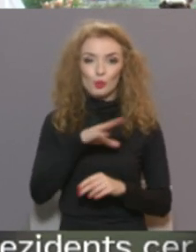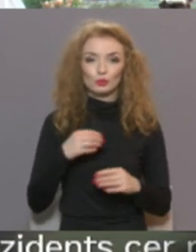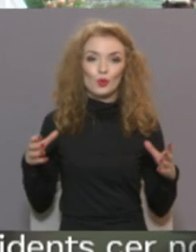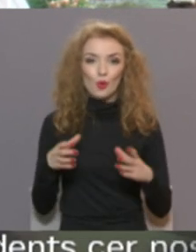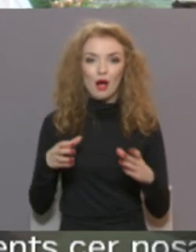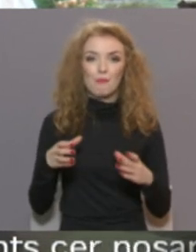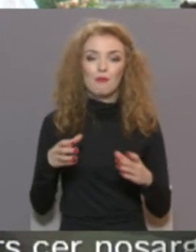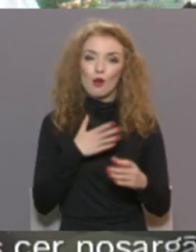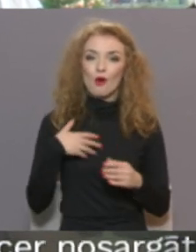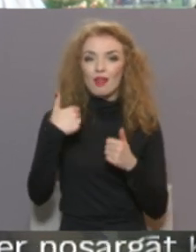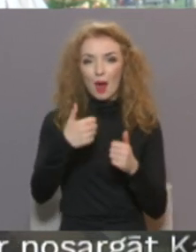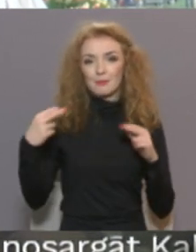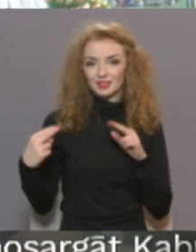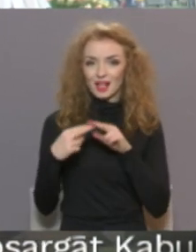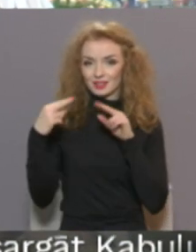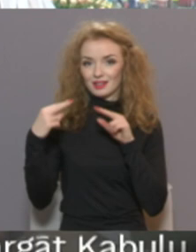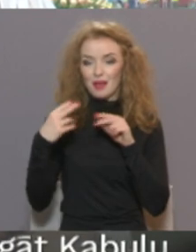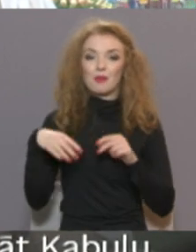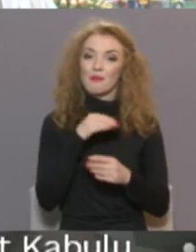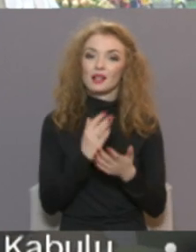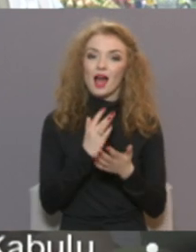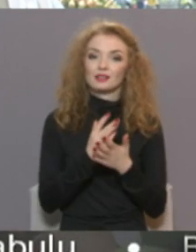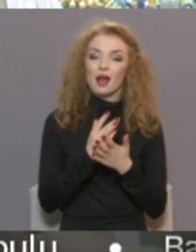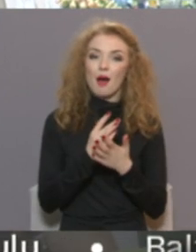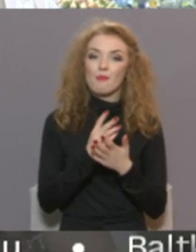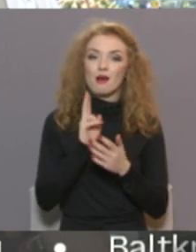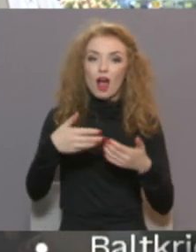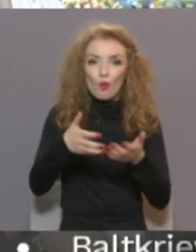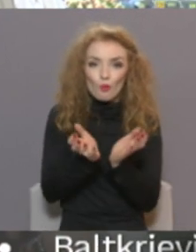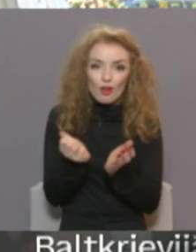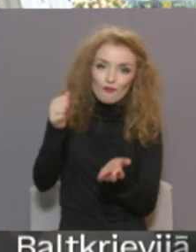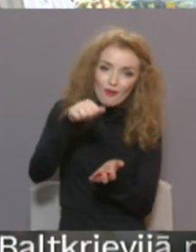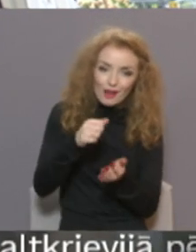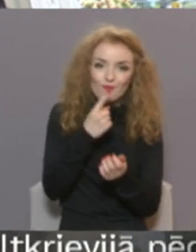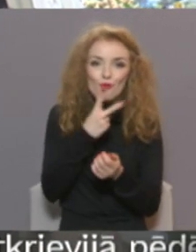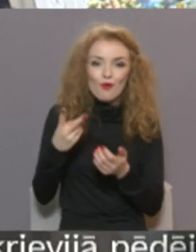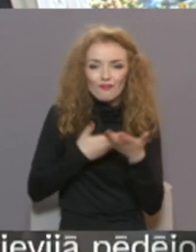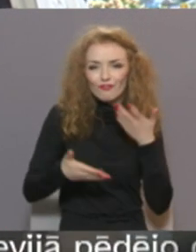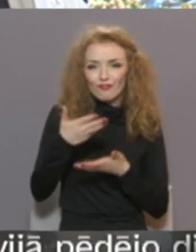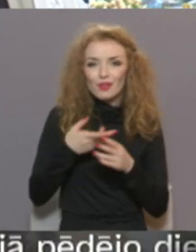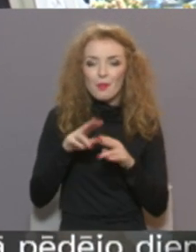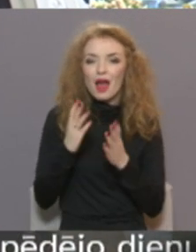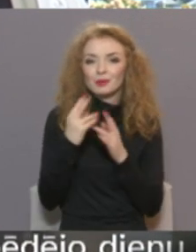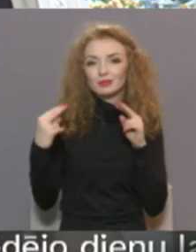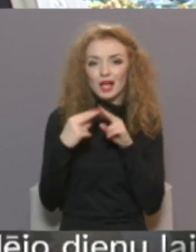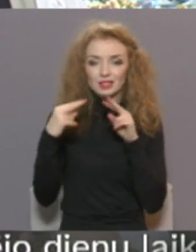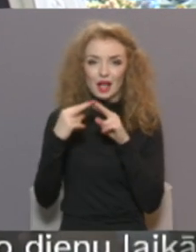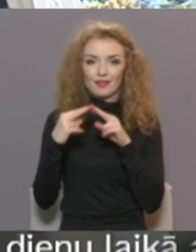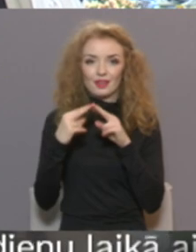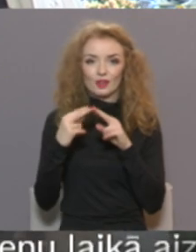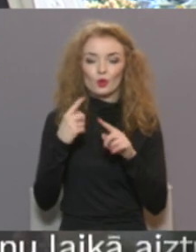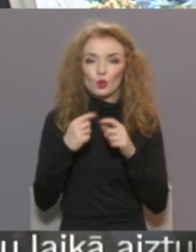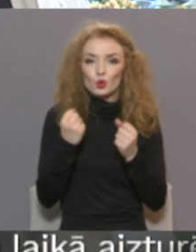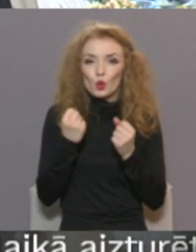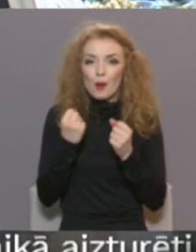kopā ļoti labi saskan. Mēs esam kā cimts ar roku visi kolektīvā, un tāpēc arī mēs esam tik saskanīgi un